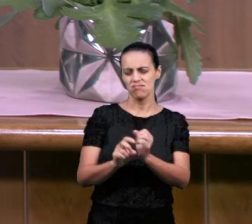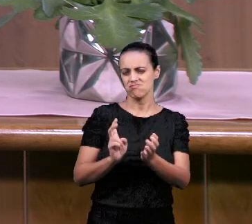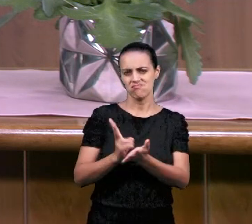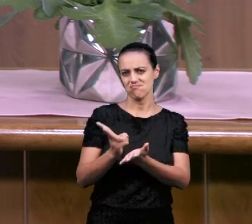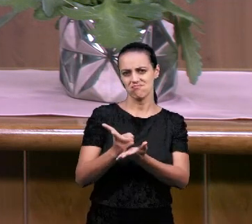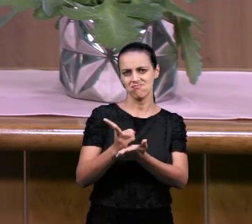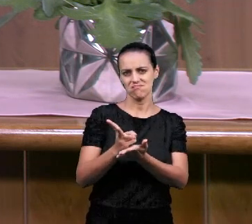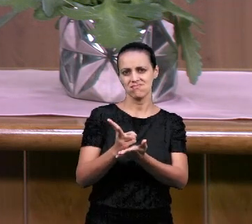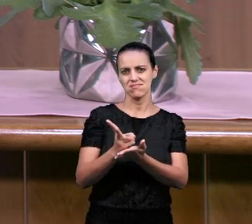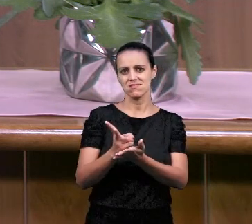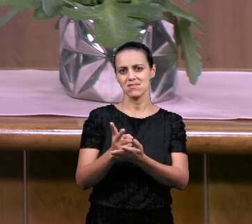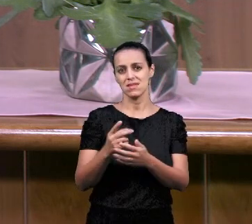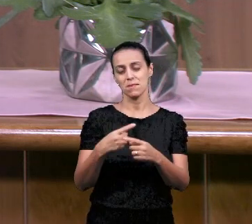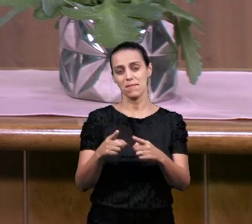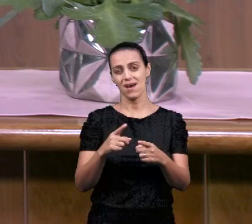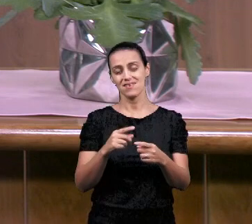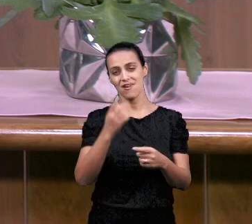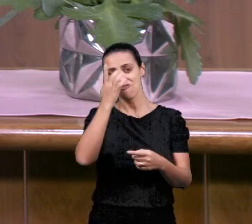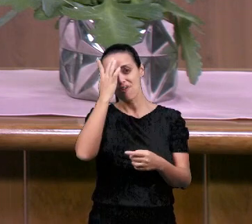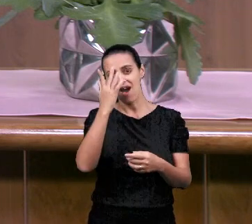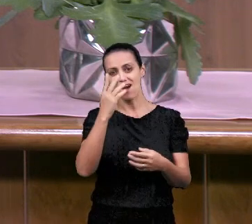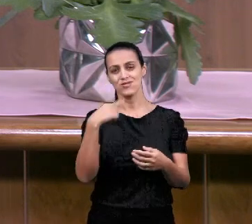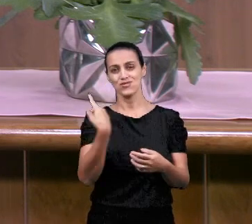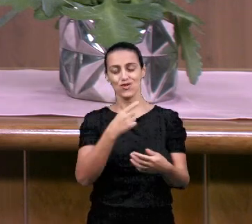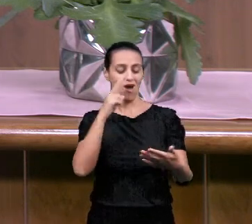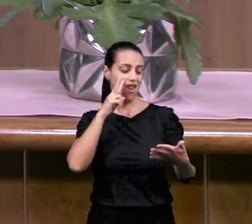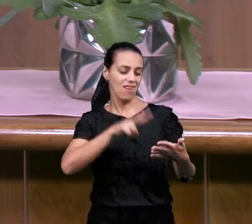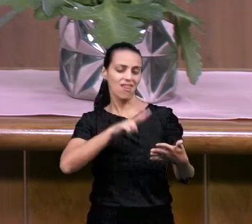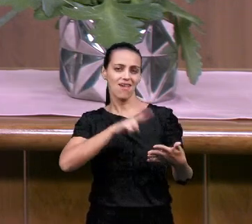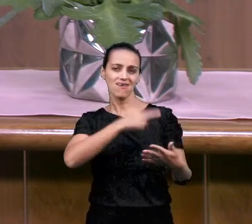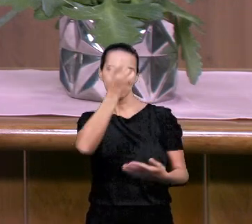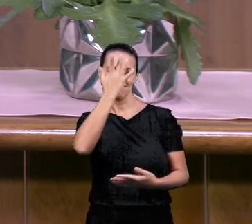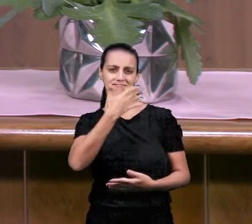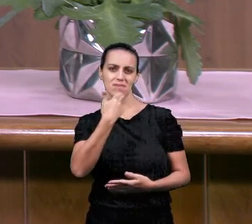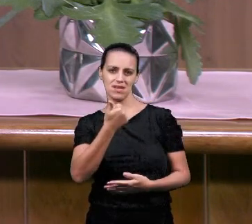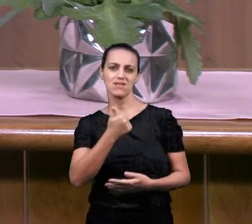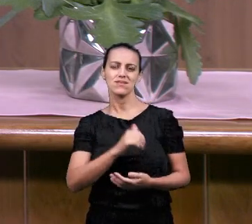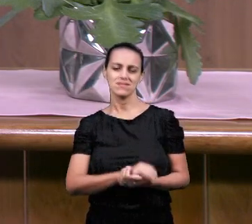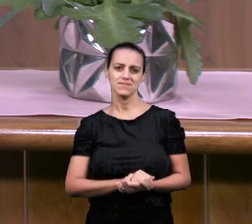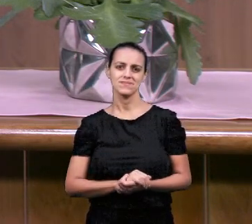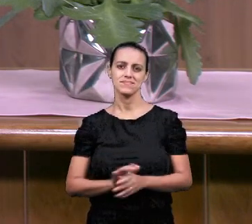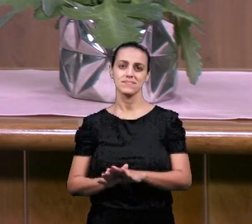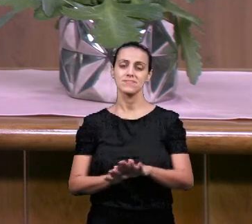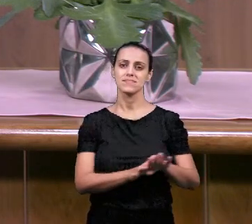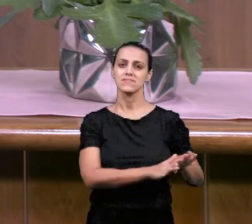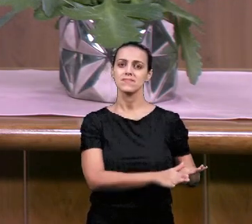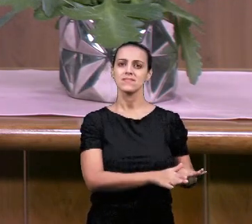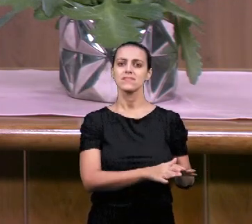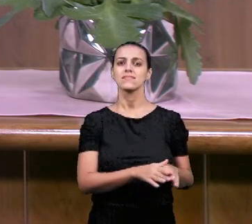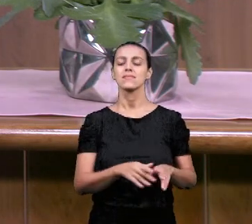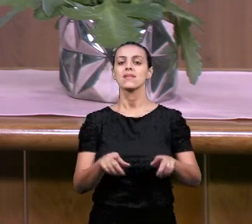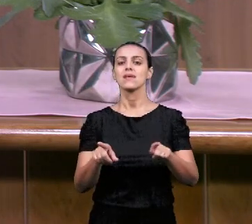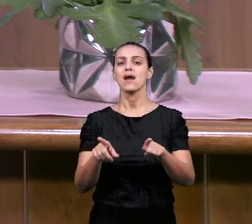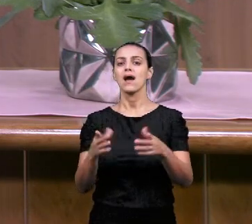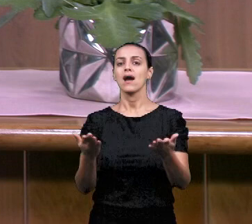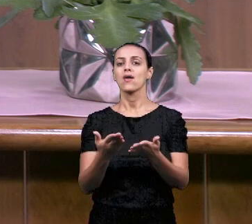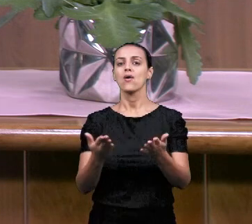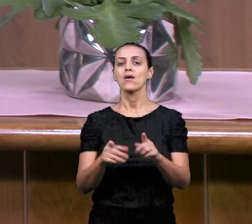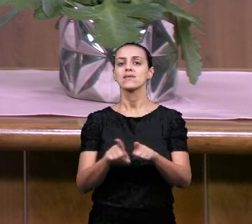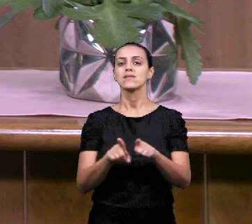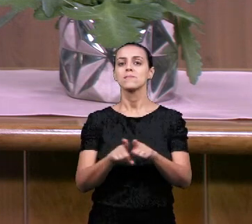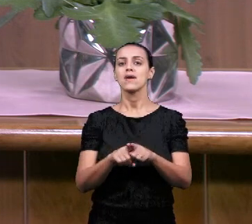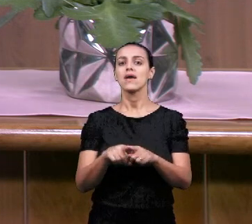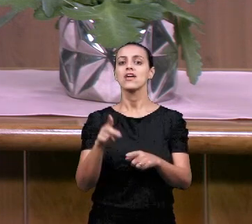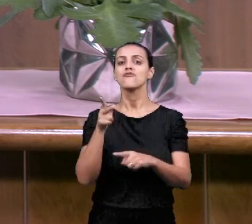mais va simplifier notre travail ici à l'école biblique dominicale. Maintenant, passons à l'envoi des questions